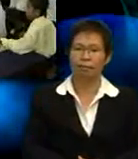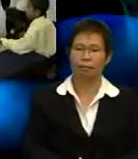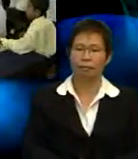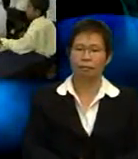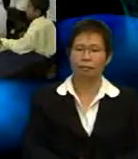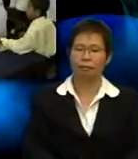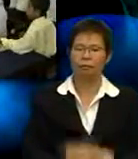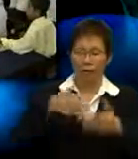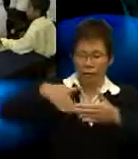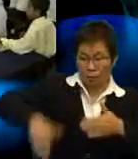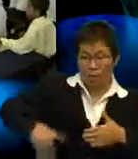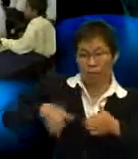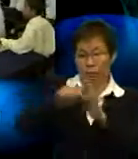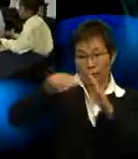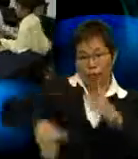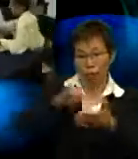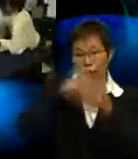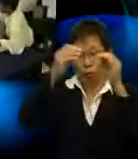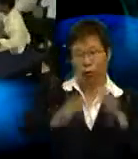Sebelum itu, cikgu akan